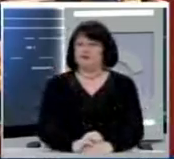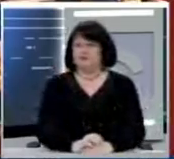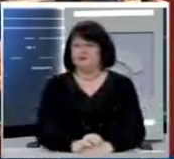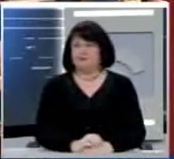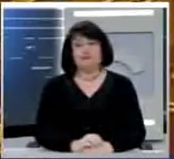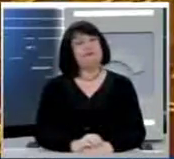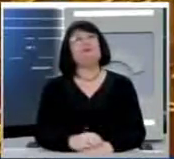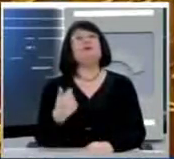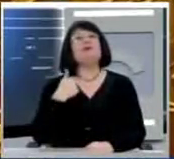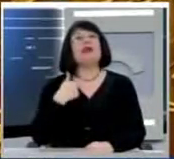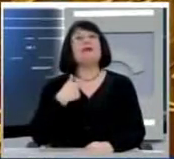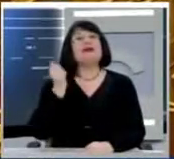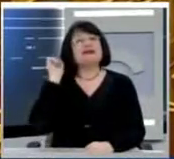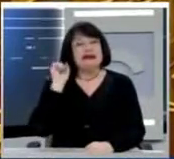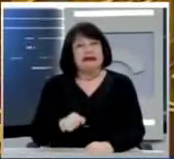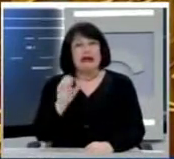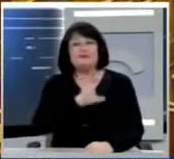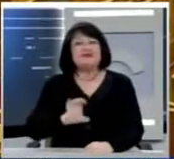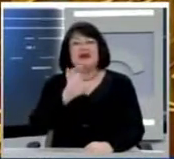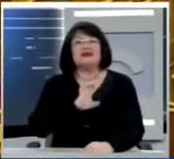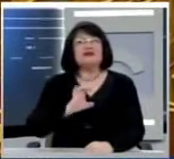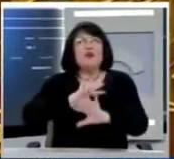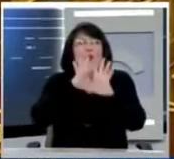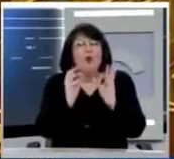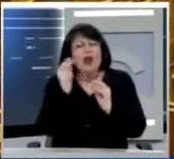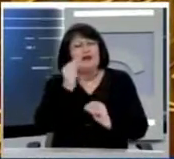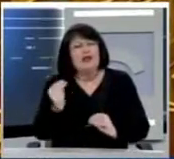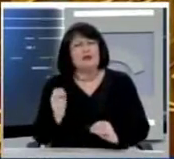Είμαστε λοιπόν υπέρ της διερεύνησης. Κάθε διερεύνησης.